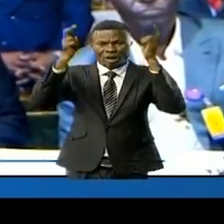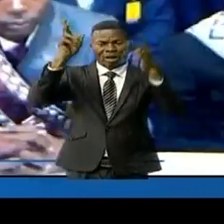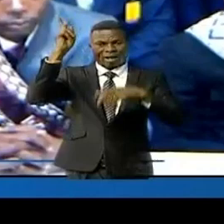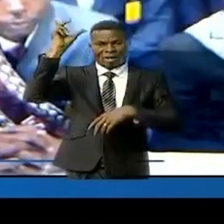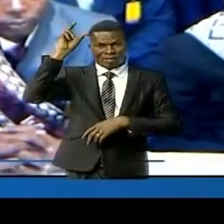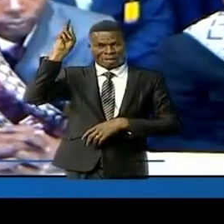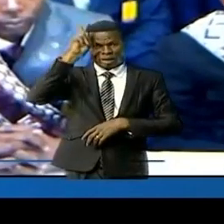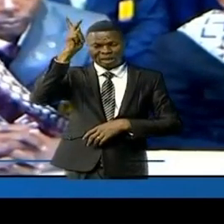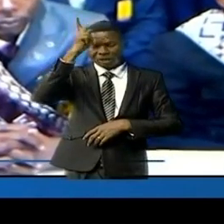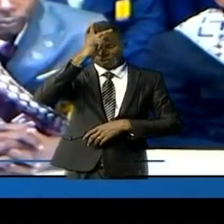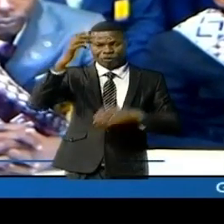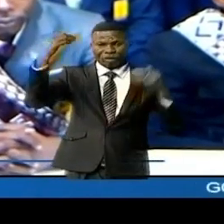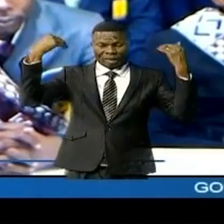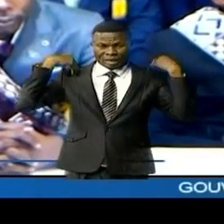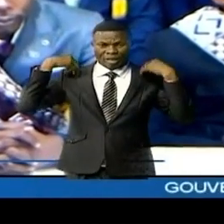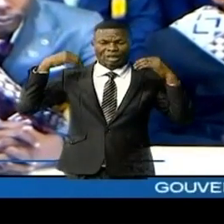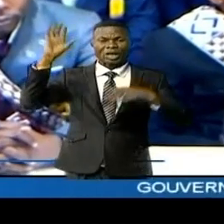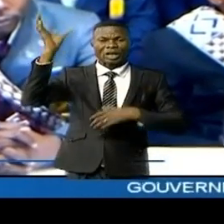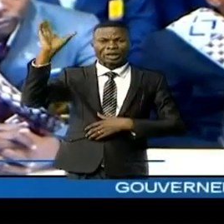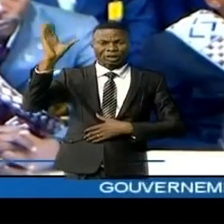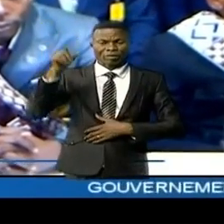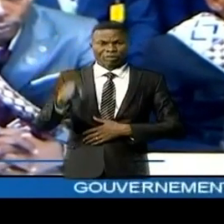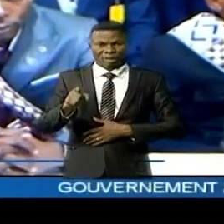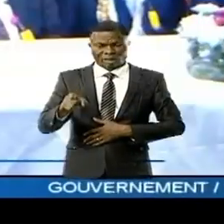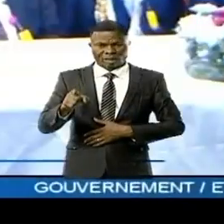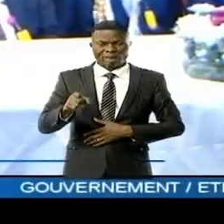souligne le grand chef Lembalemba. Il